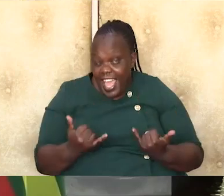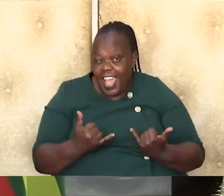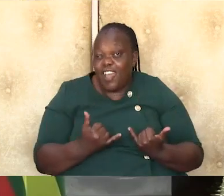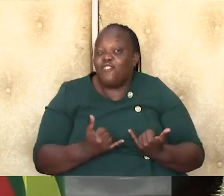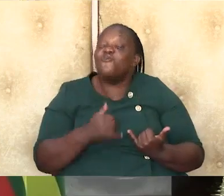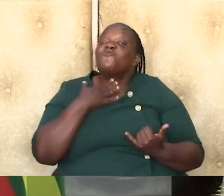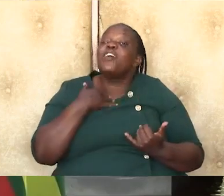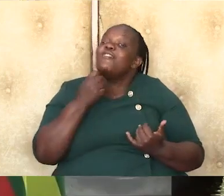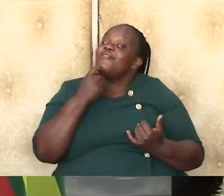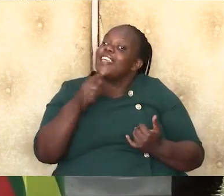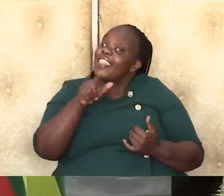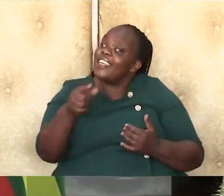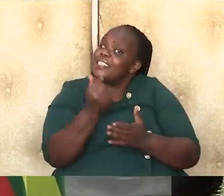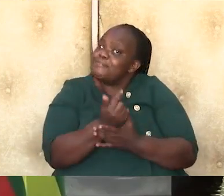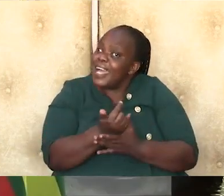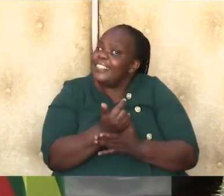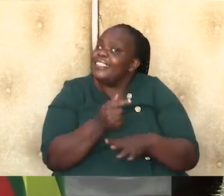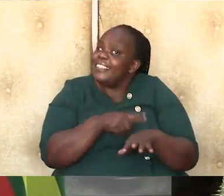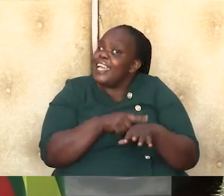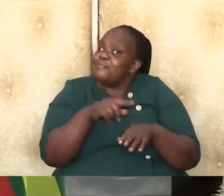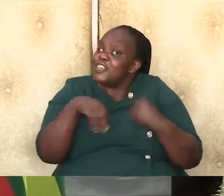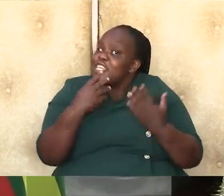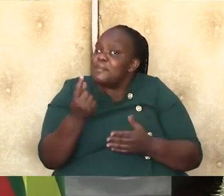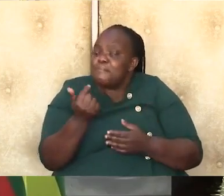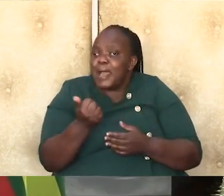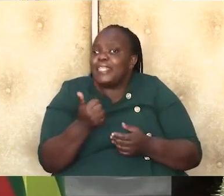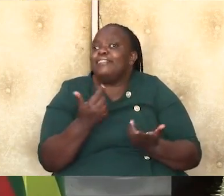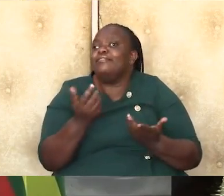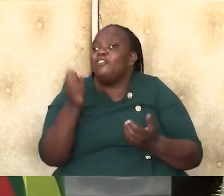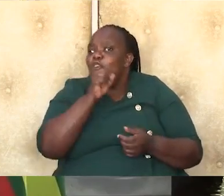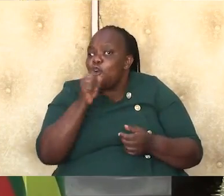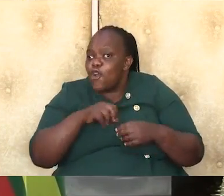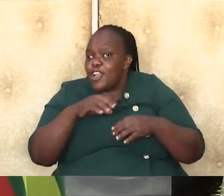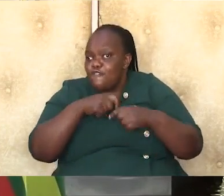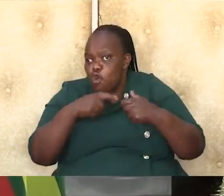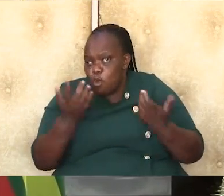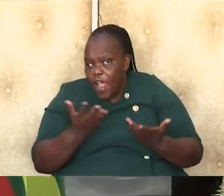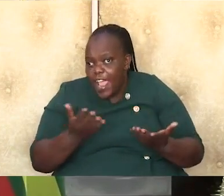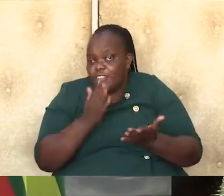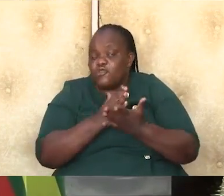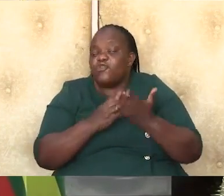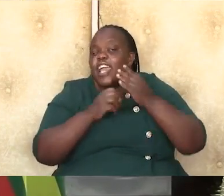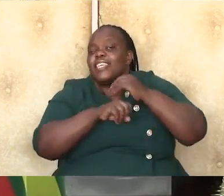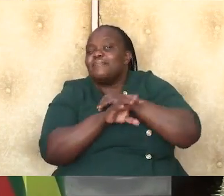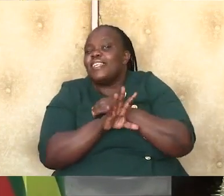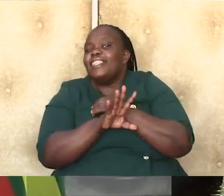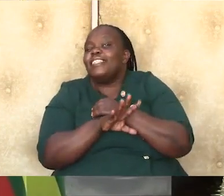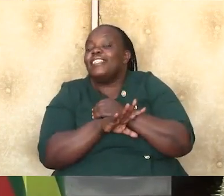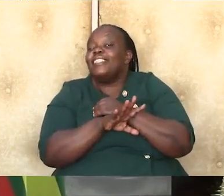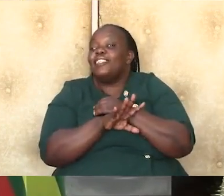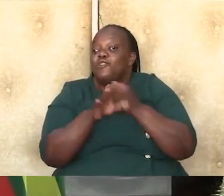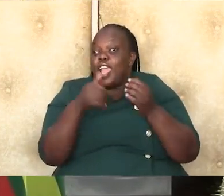ungalipenda kusema, je, hizi pesa tunazowapatia wazee wetu zinatoka upande upi? Ni vizuri kukuelezeni wewe Mkenya kwamba